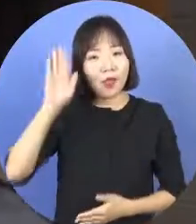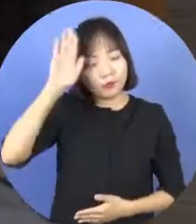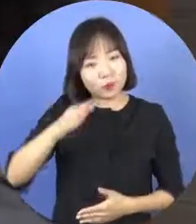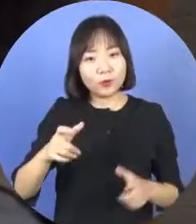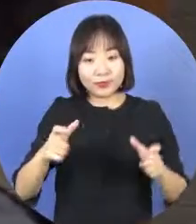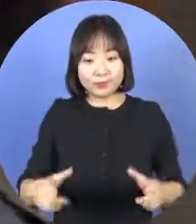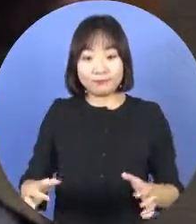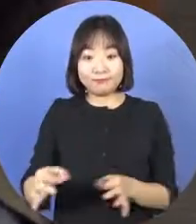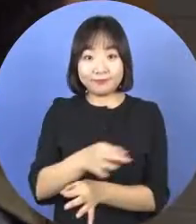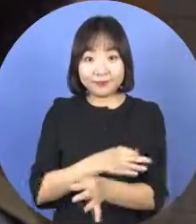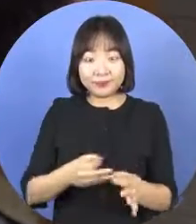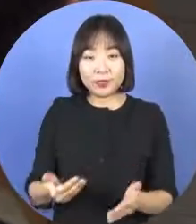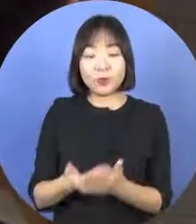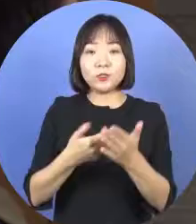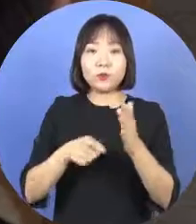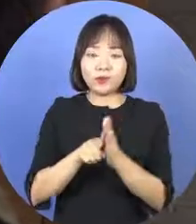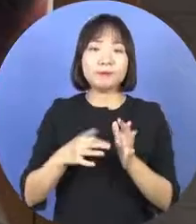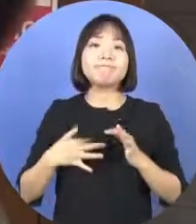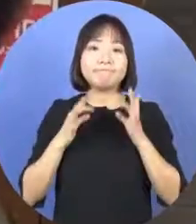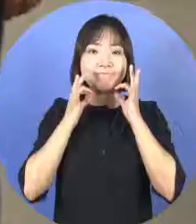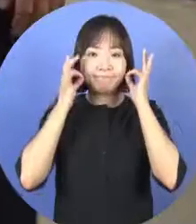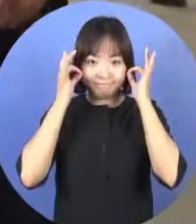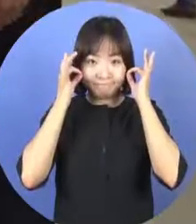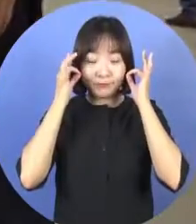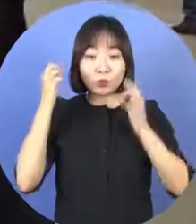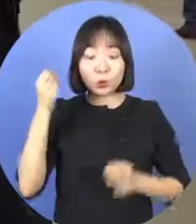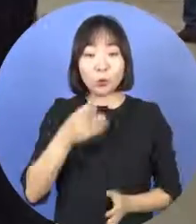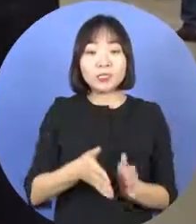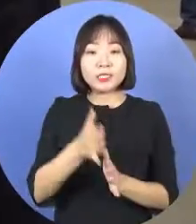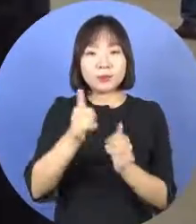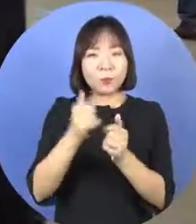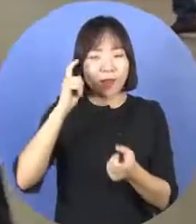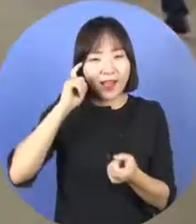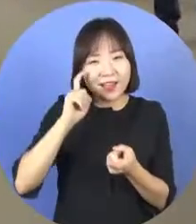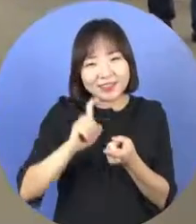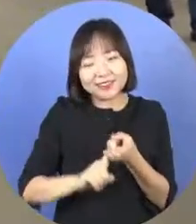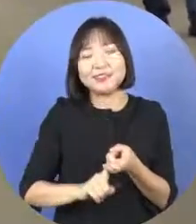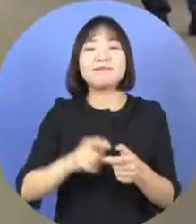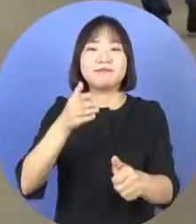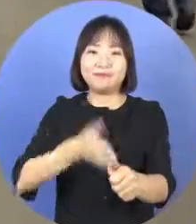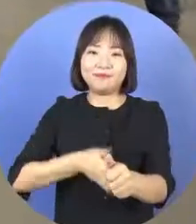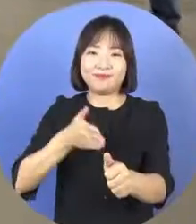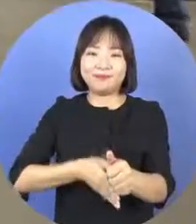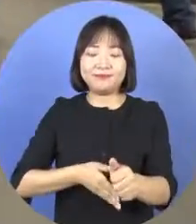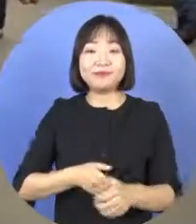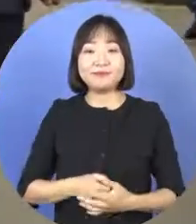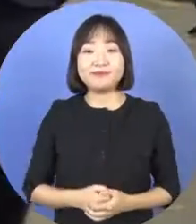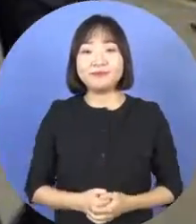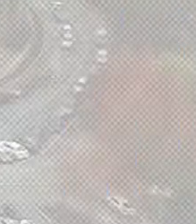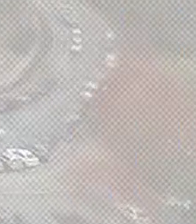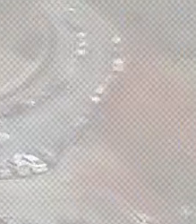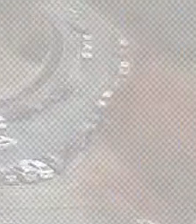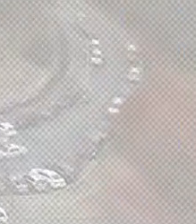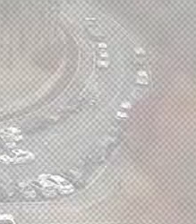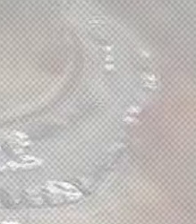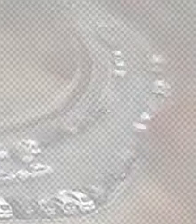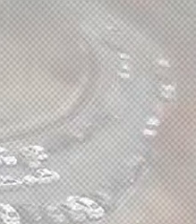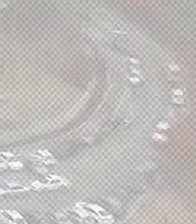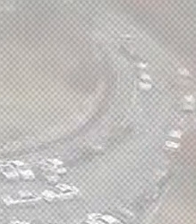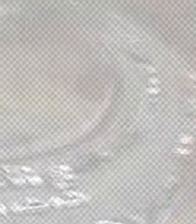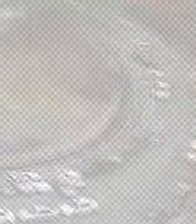전통시장 활성화를 위해 최선의 노력을 다할 것이며 아울러 시민들의 많은 관심과 이용을 부탁했습니다.